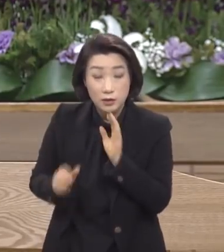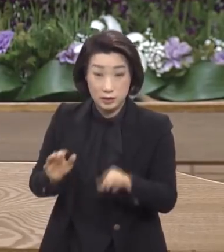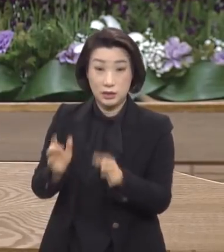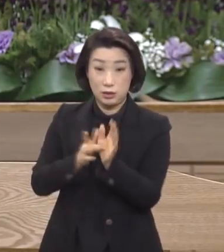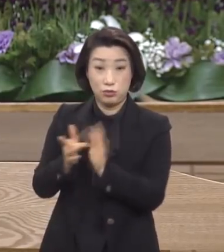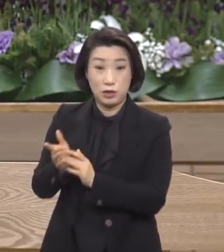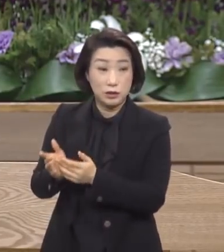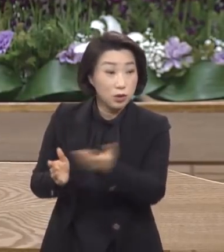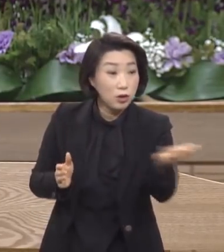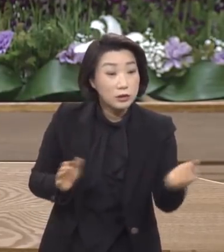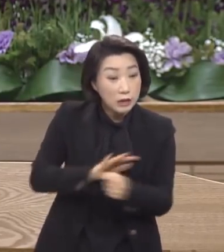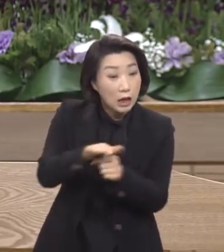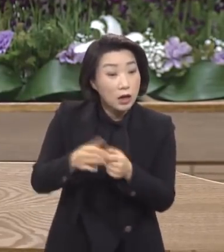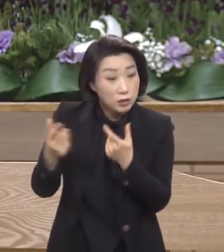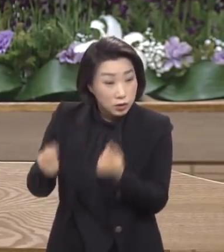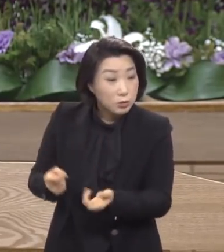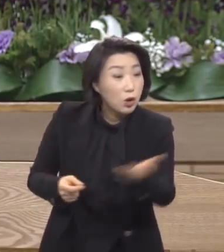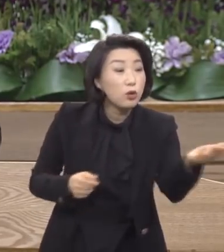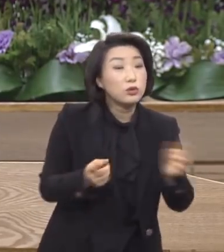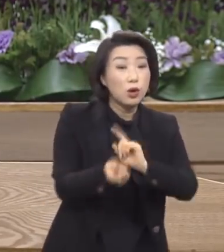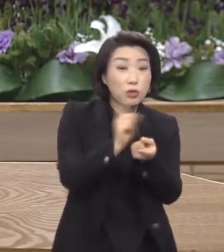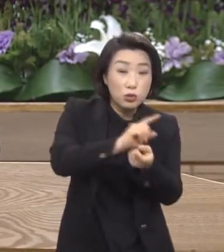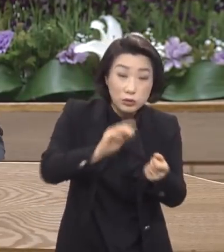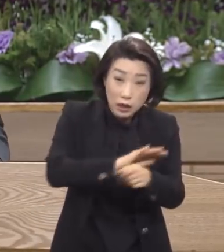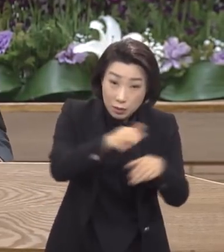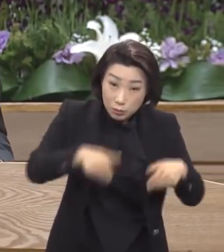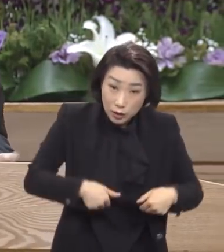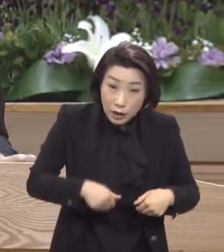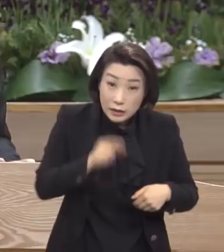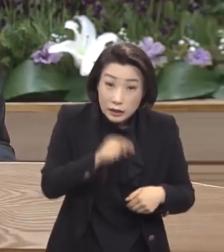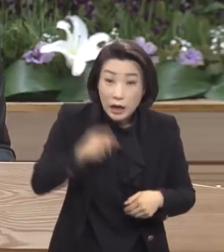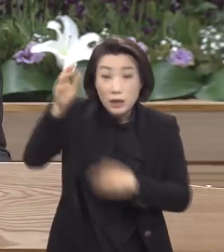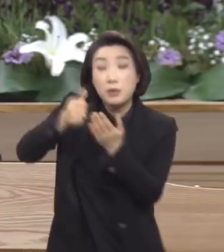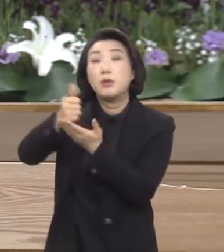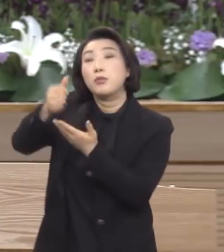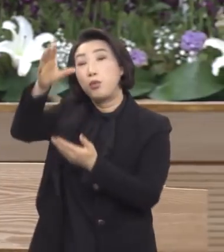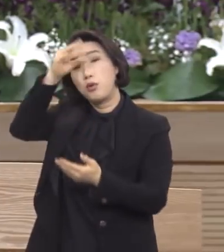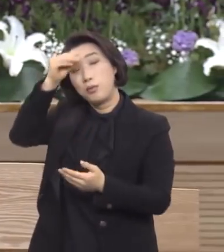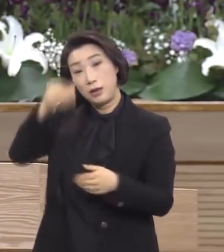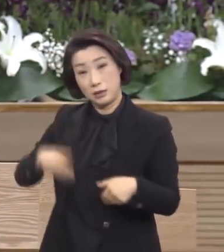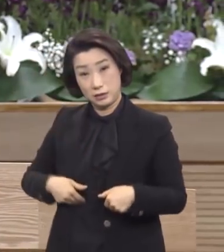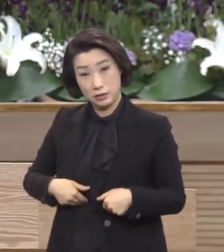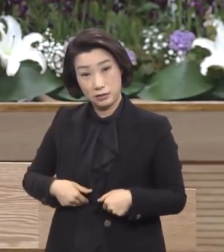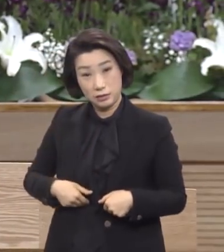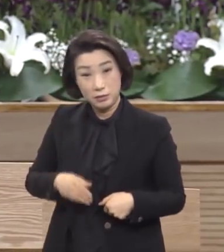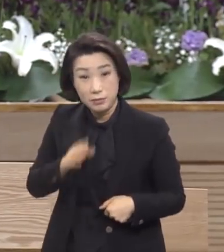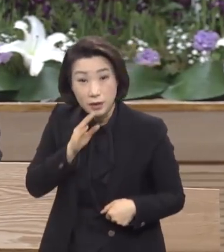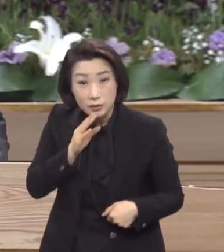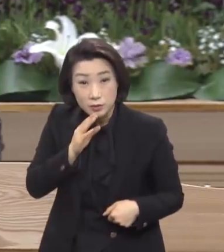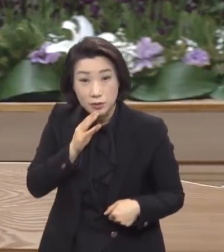너희도 서로 사랑하라. 이게 하나님을 본받는다는 것인데